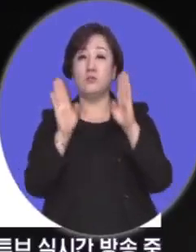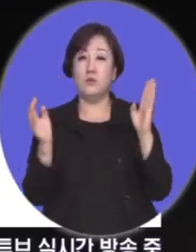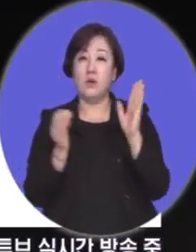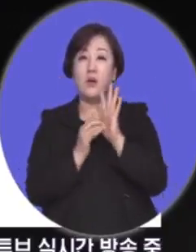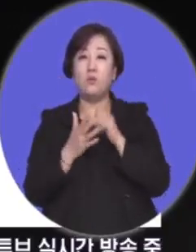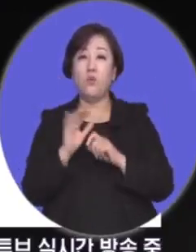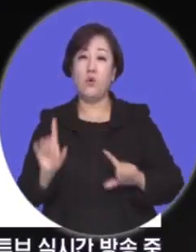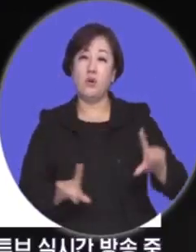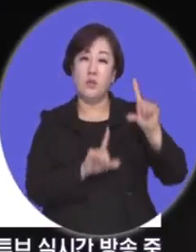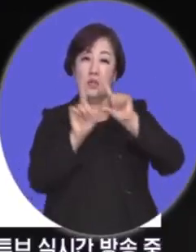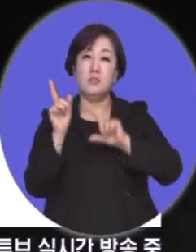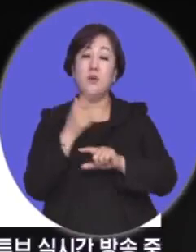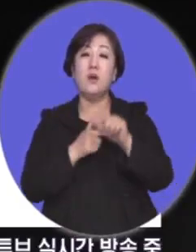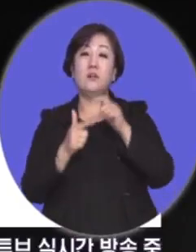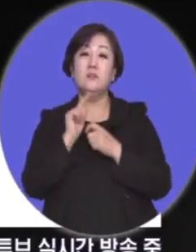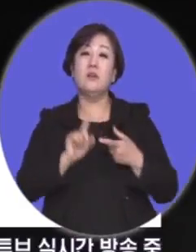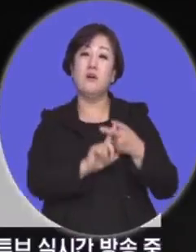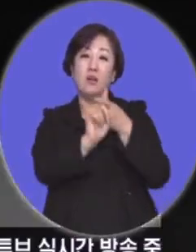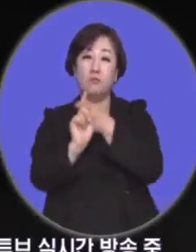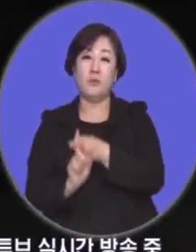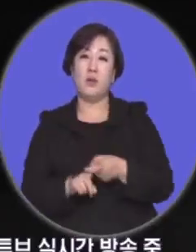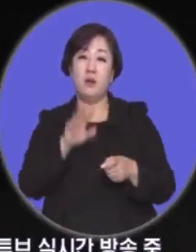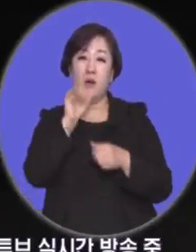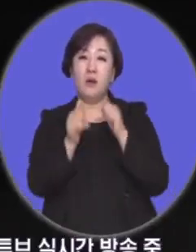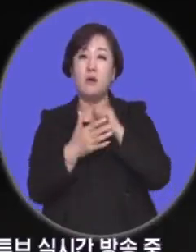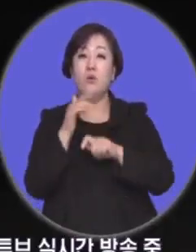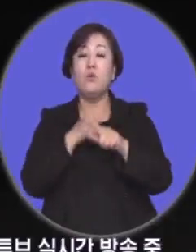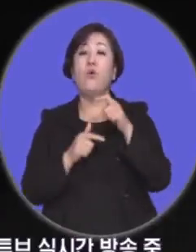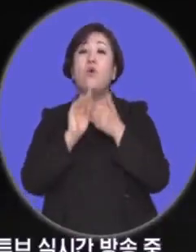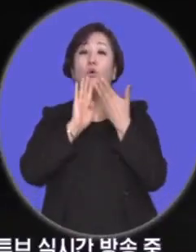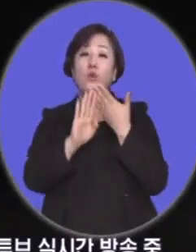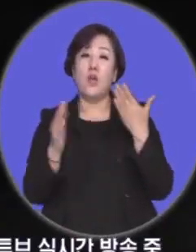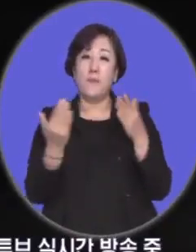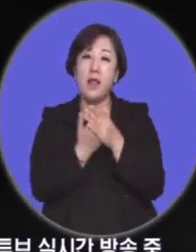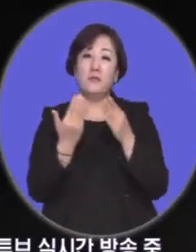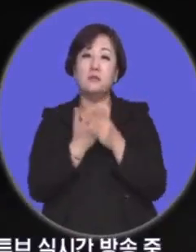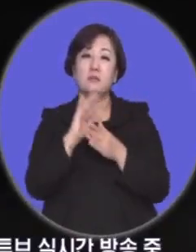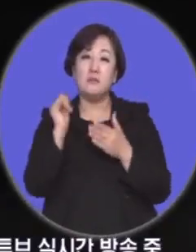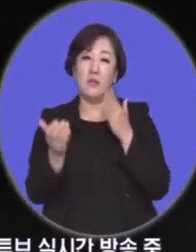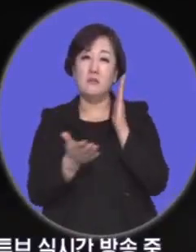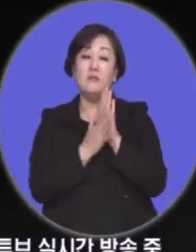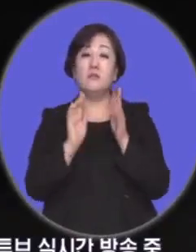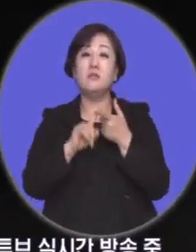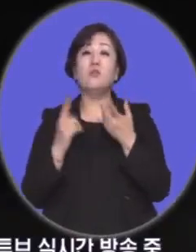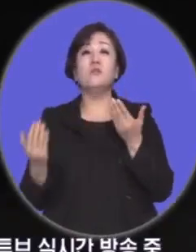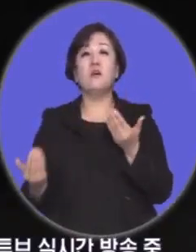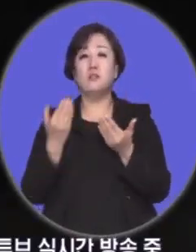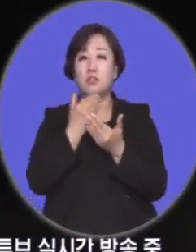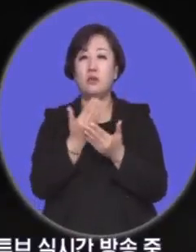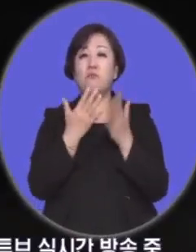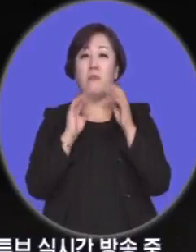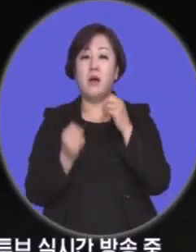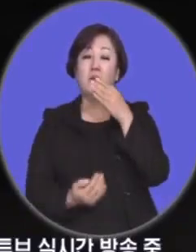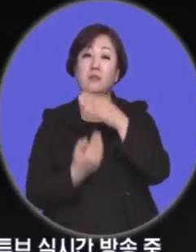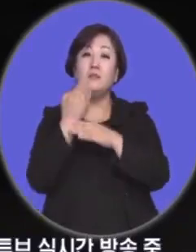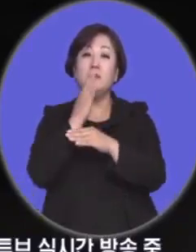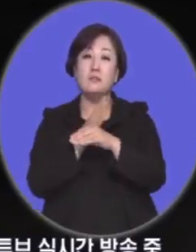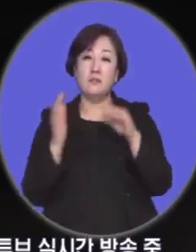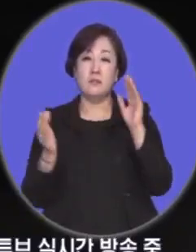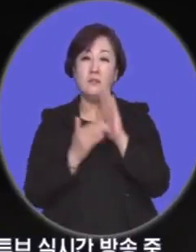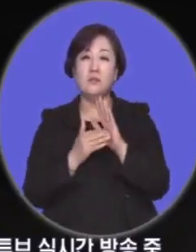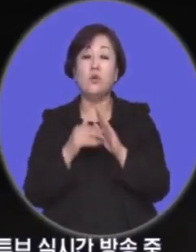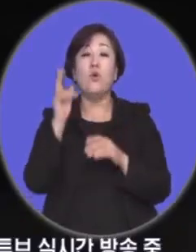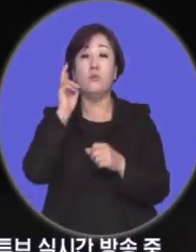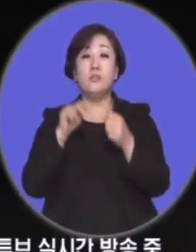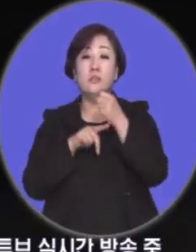생활 인프라도 늘어나서 또 향후 개발 가능성도 높기 때문에 전입 인구가 많은 것으로 분석하고 있습니다.